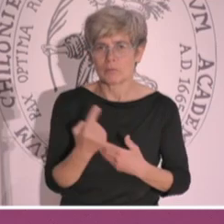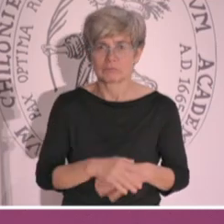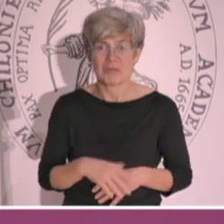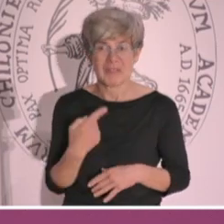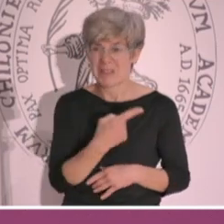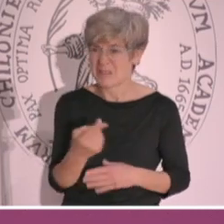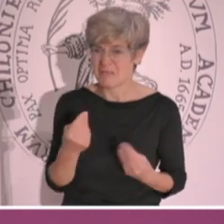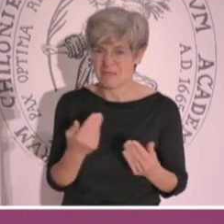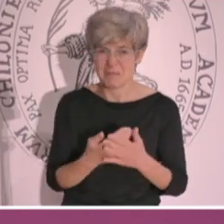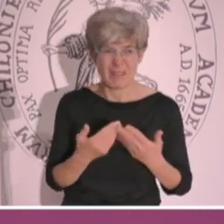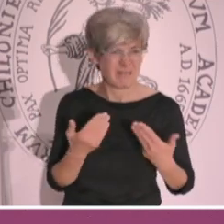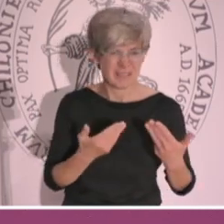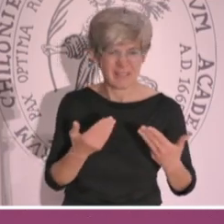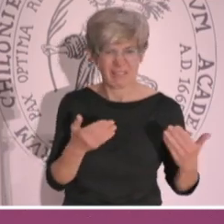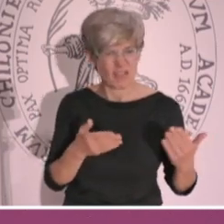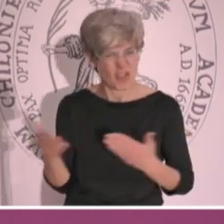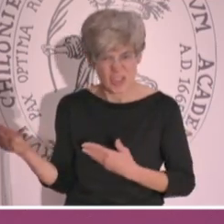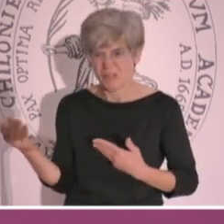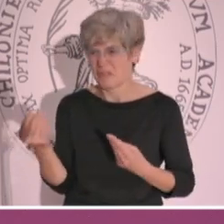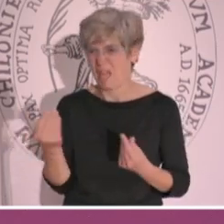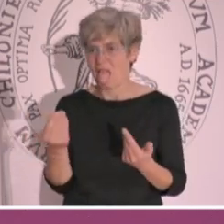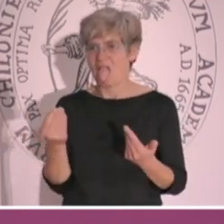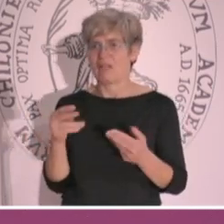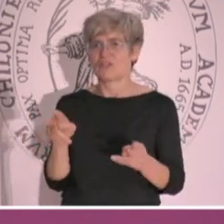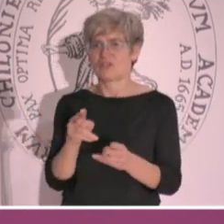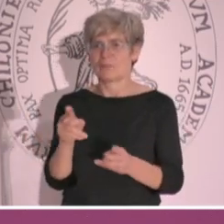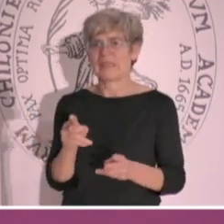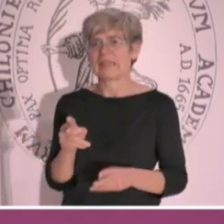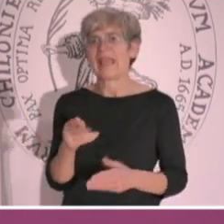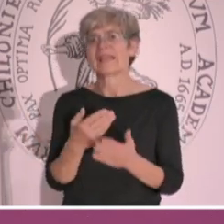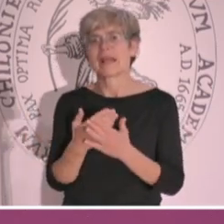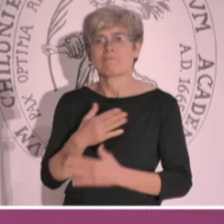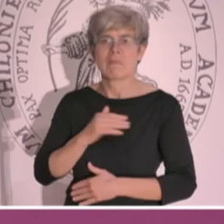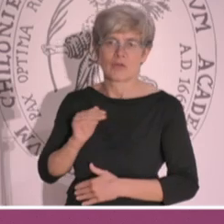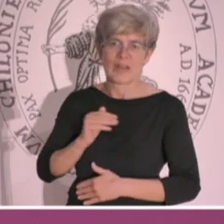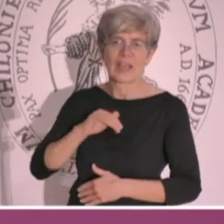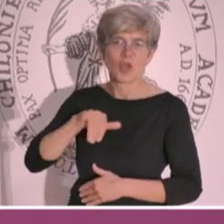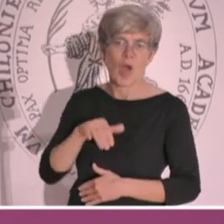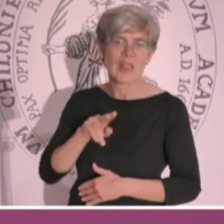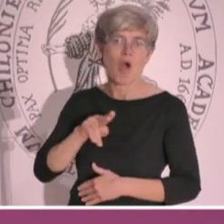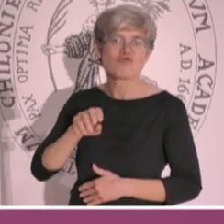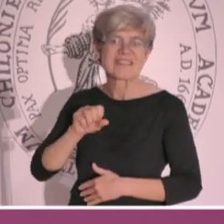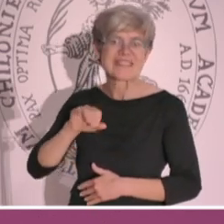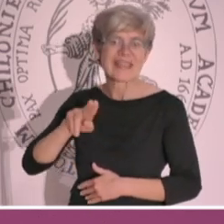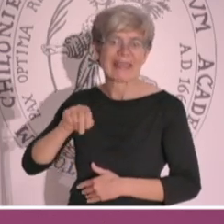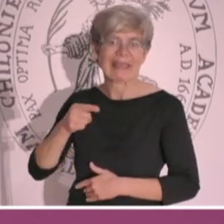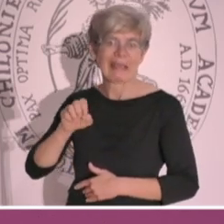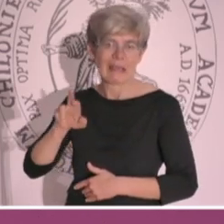sich das vorgestellt haben im Studium. Und meine Kolleginnen Johanna Usinger und Ramona Lopez und ich sind täglich für Sie